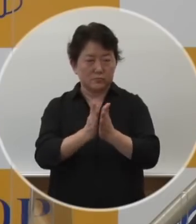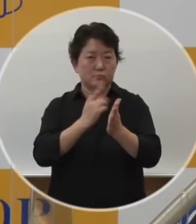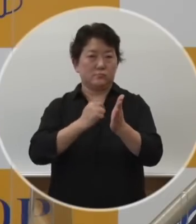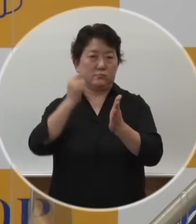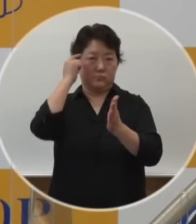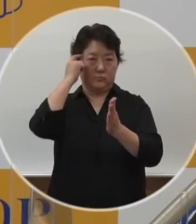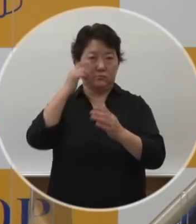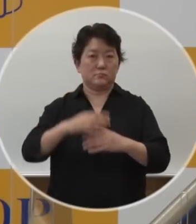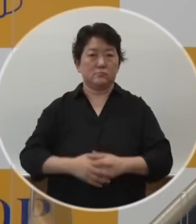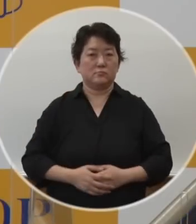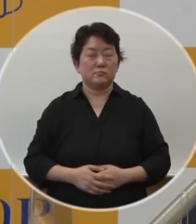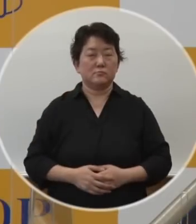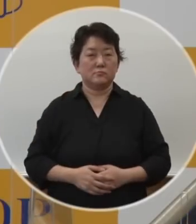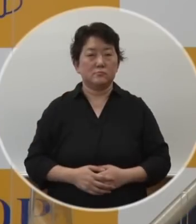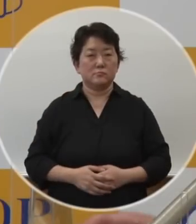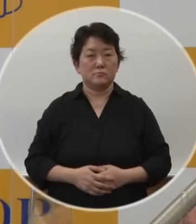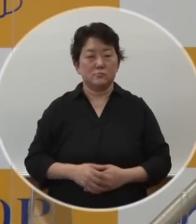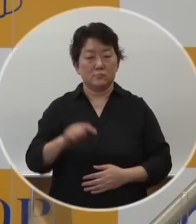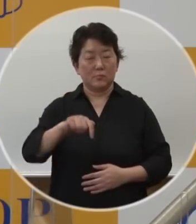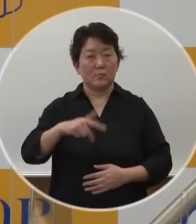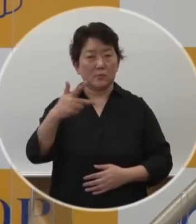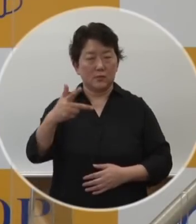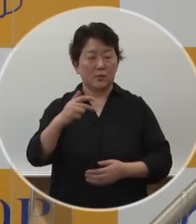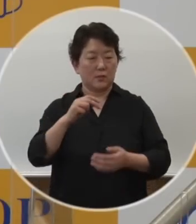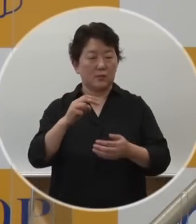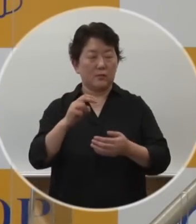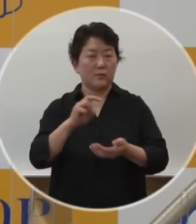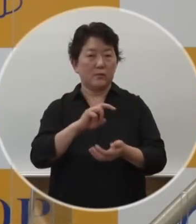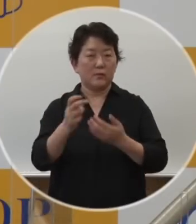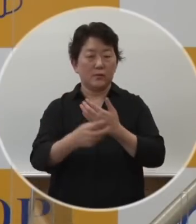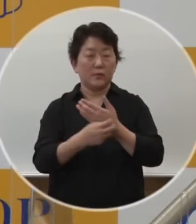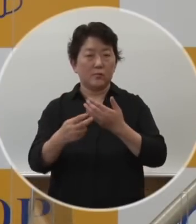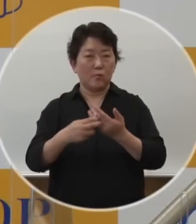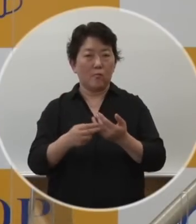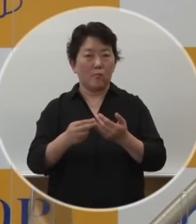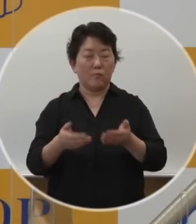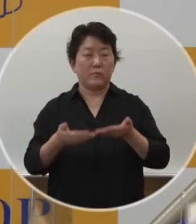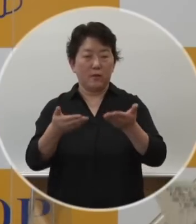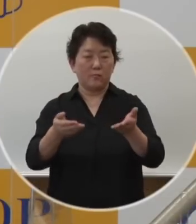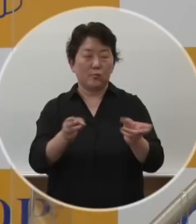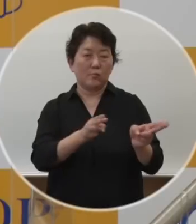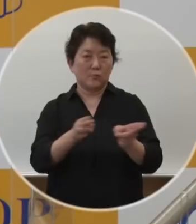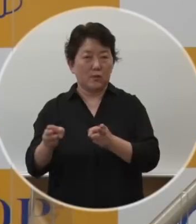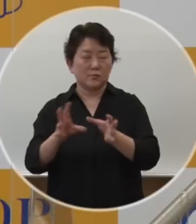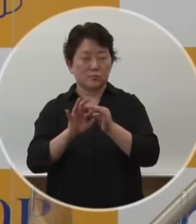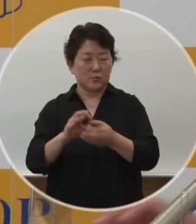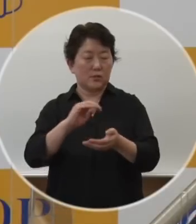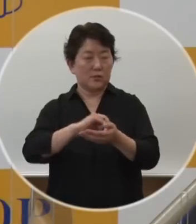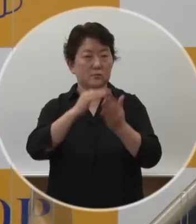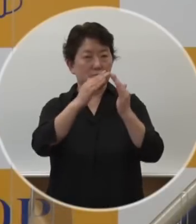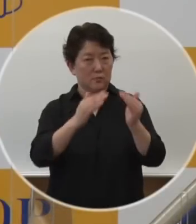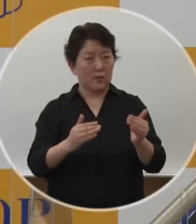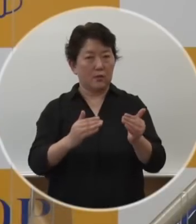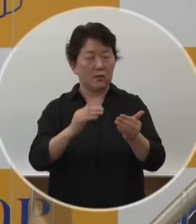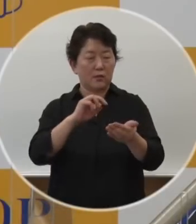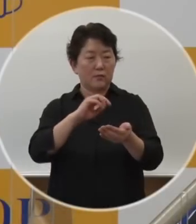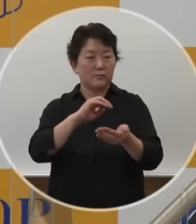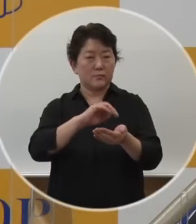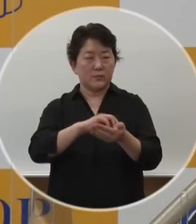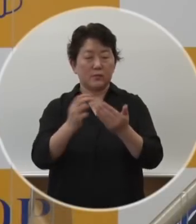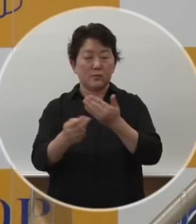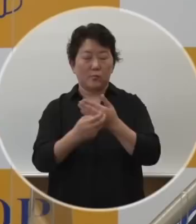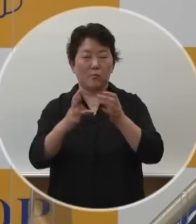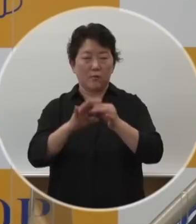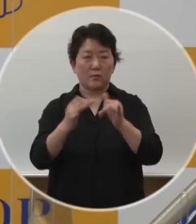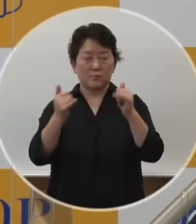います。本市の医療提供体制につきましては、医師会をはじめとする医療従事者の皆